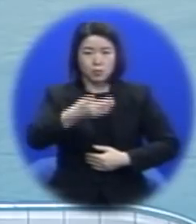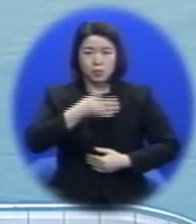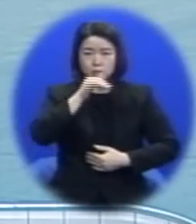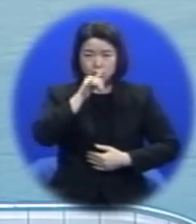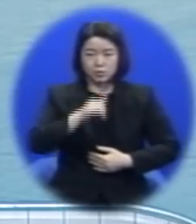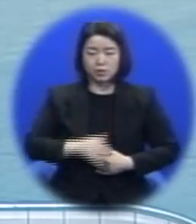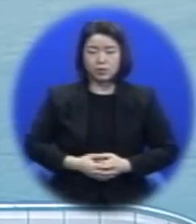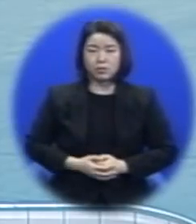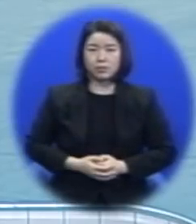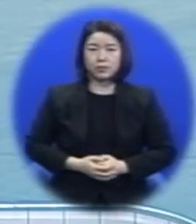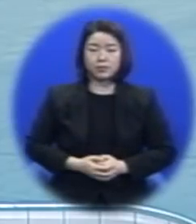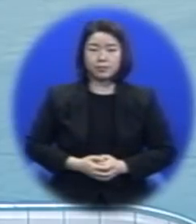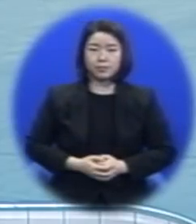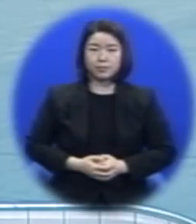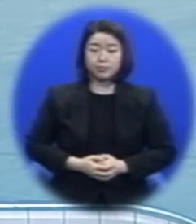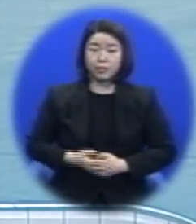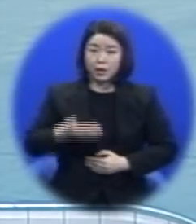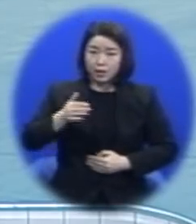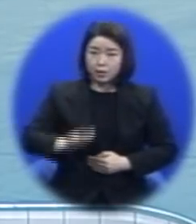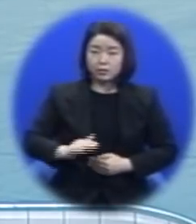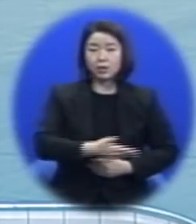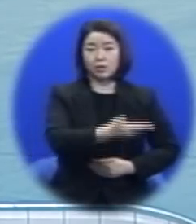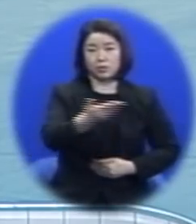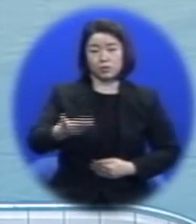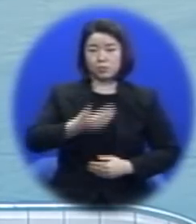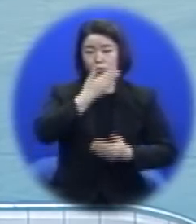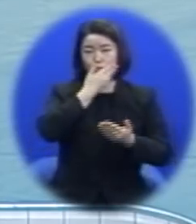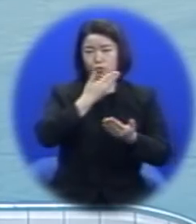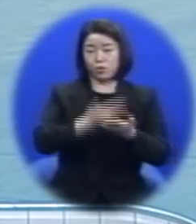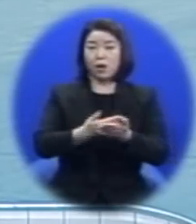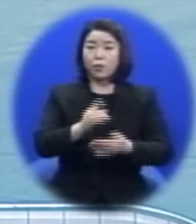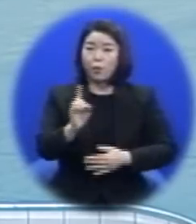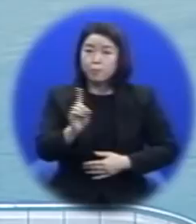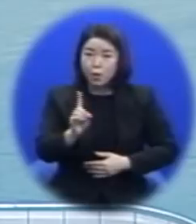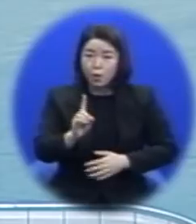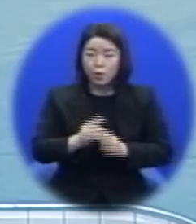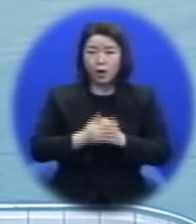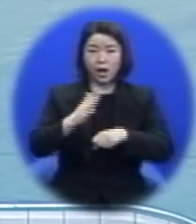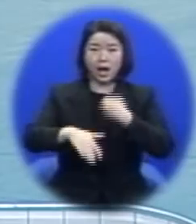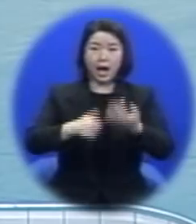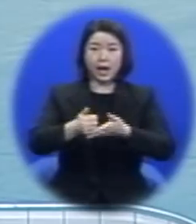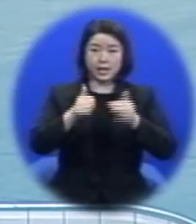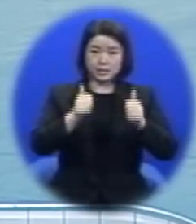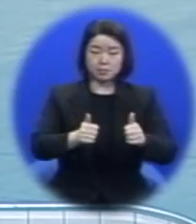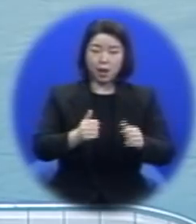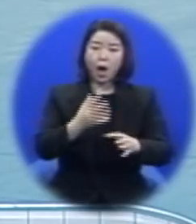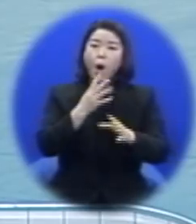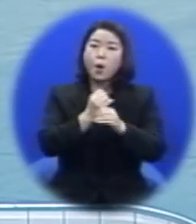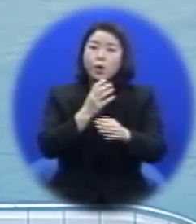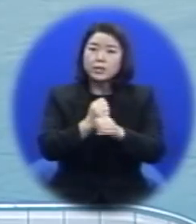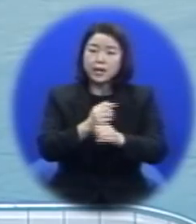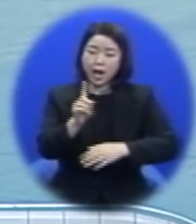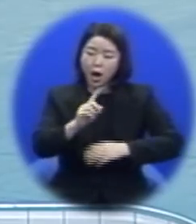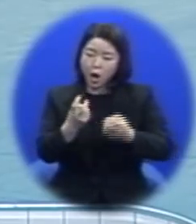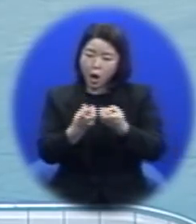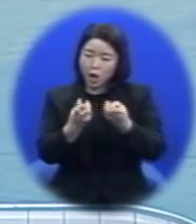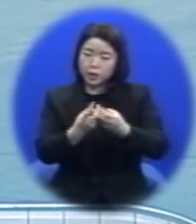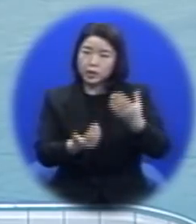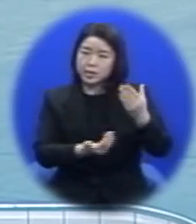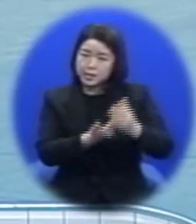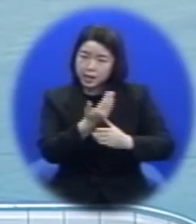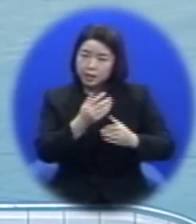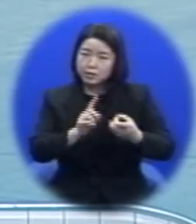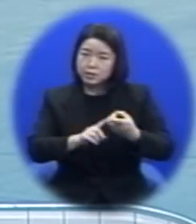있습니다. 그러나 여러분 중요한 것은 하나님의 심판이 언제 어떻게 일어나게 될